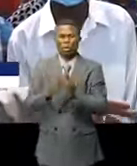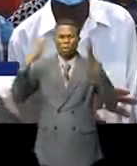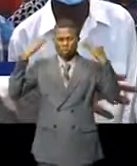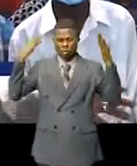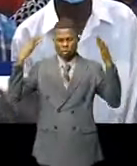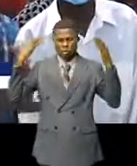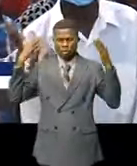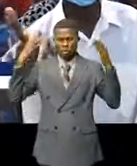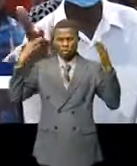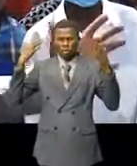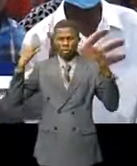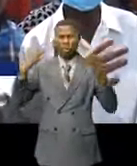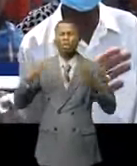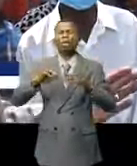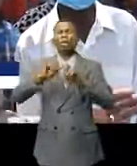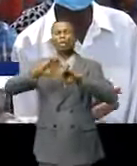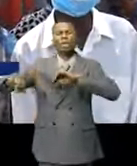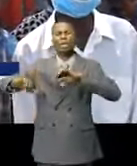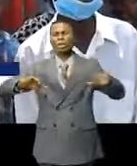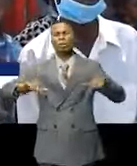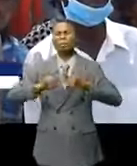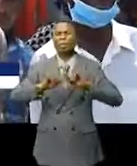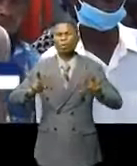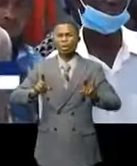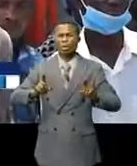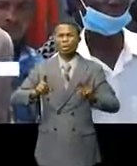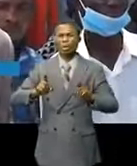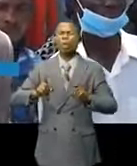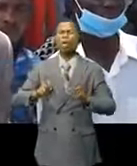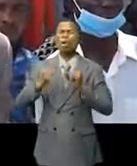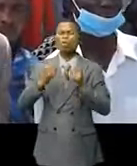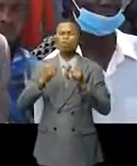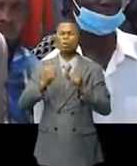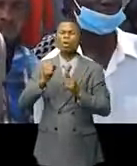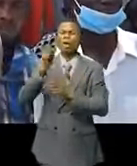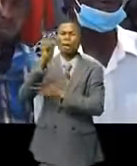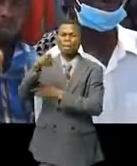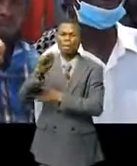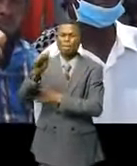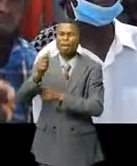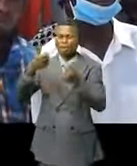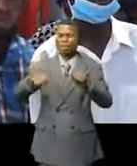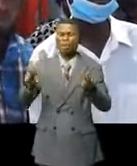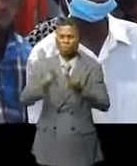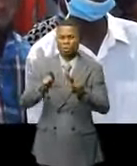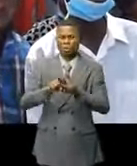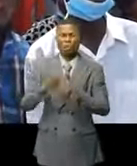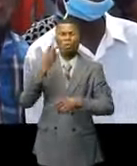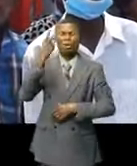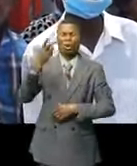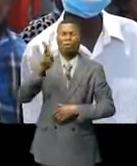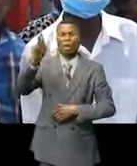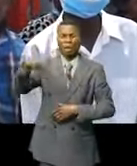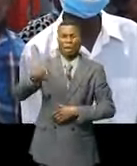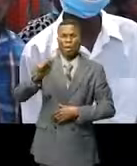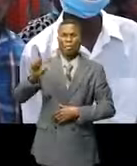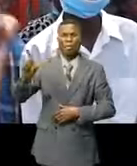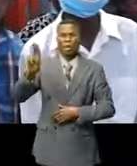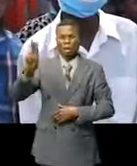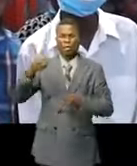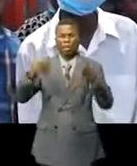gesticulations des égarés, mais l'ossature du Palou est restée la même. La vision du Palou est